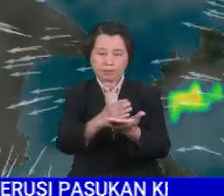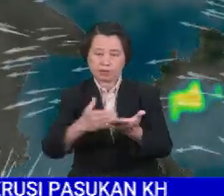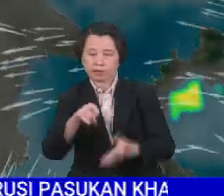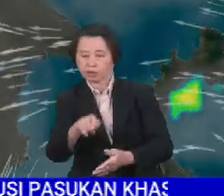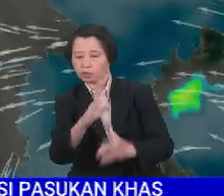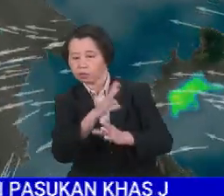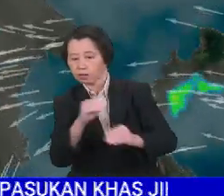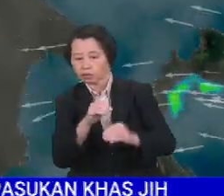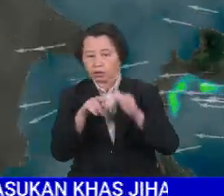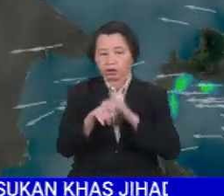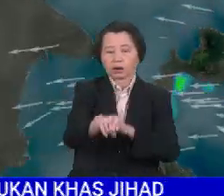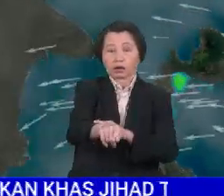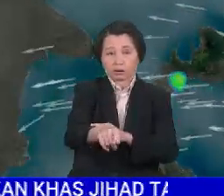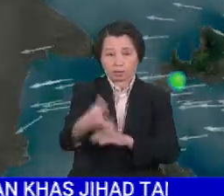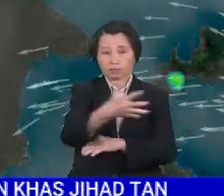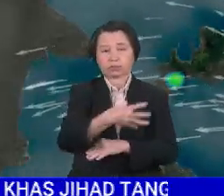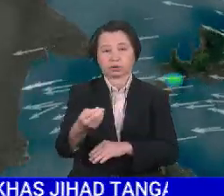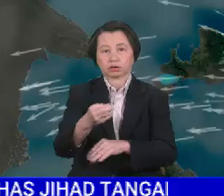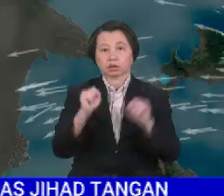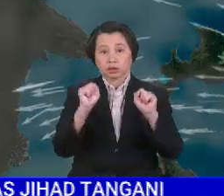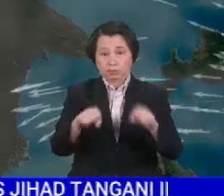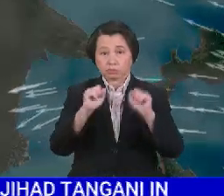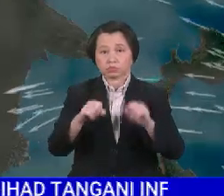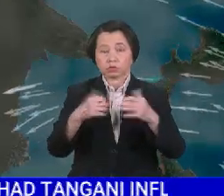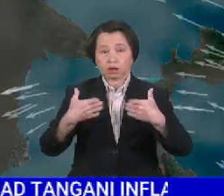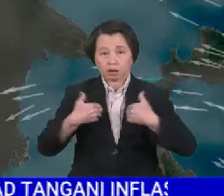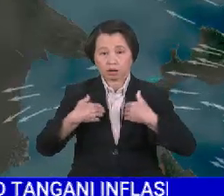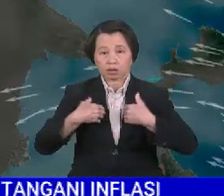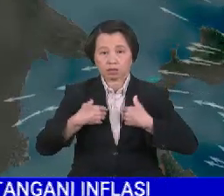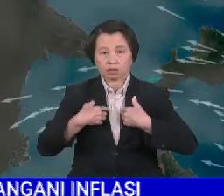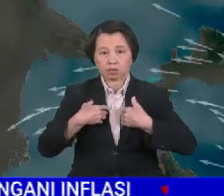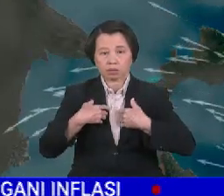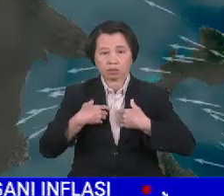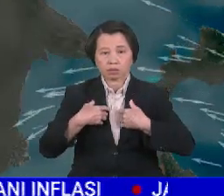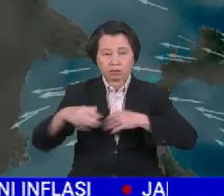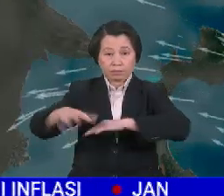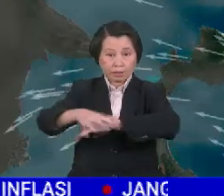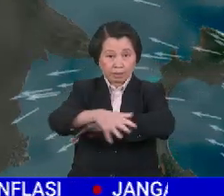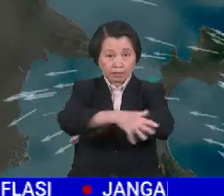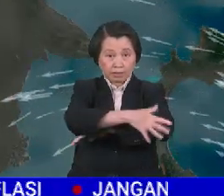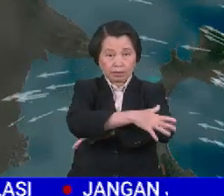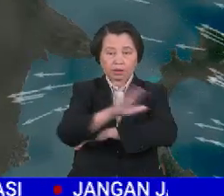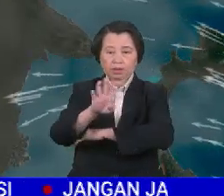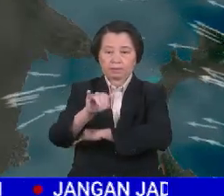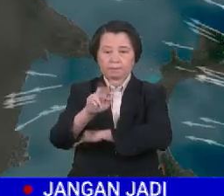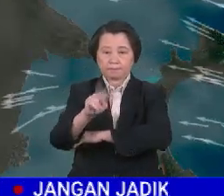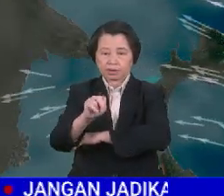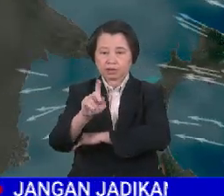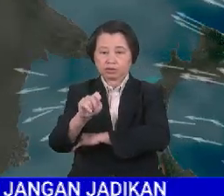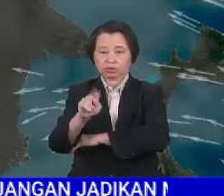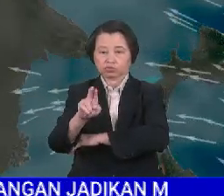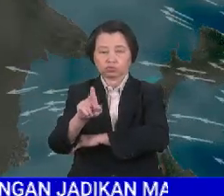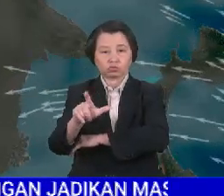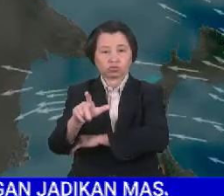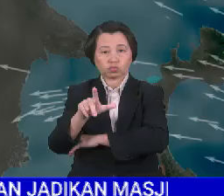bahagian pedalaman, juga boleh membawa ke bahagian pesisir pantai Bintulu ini. Dan di